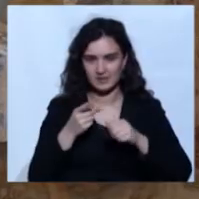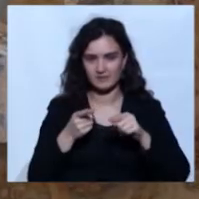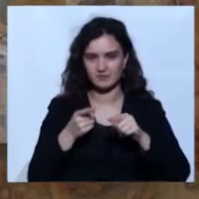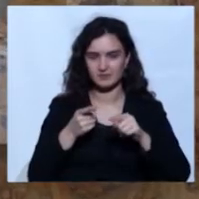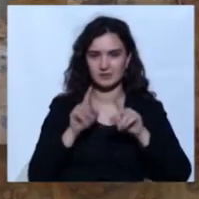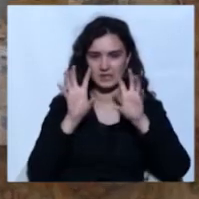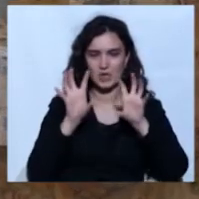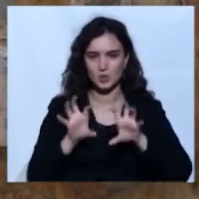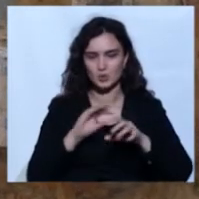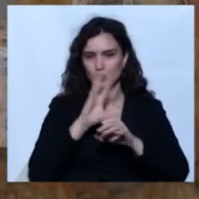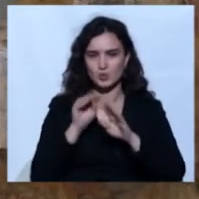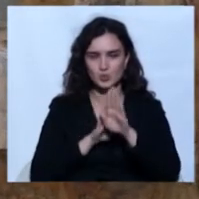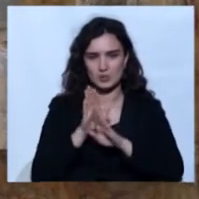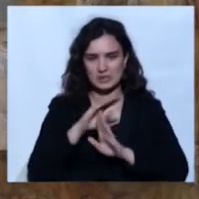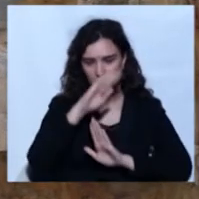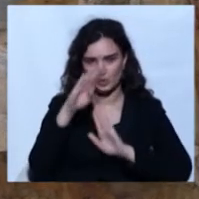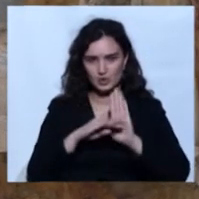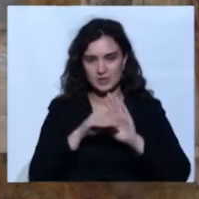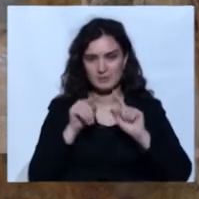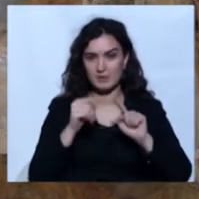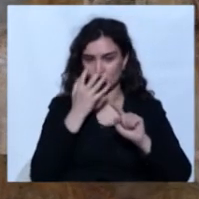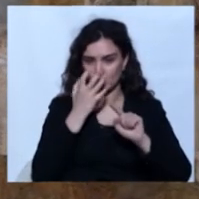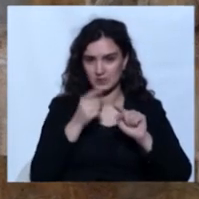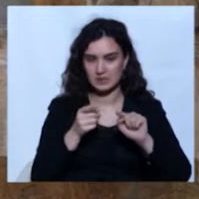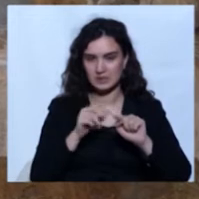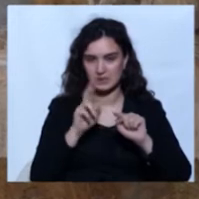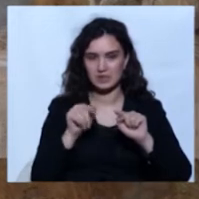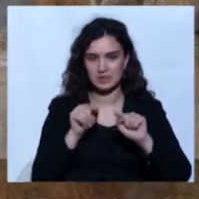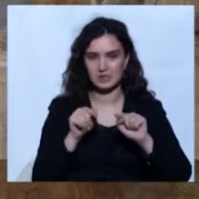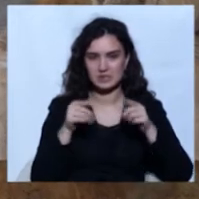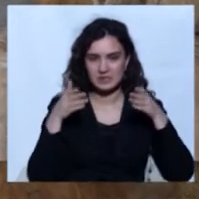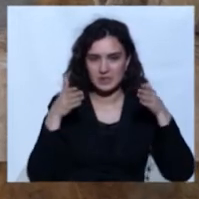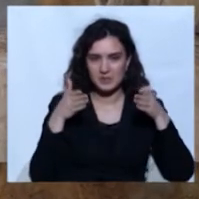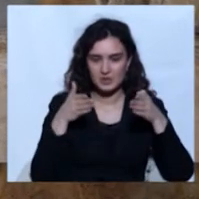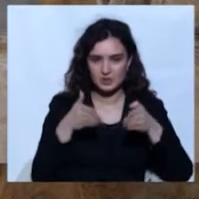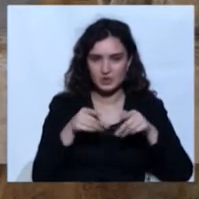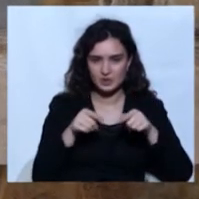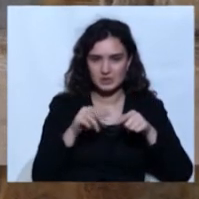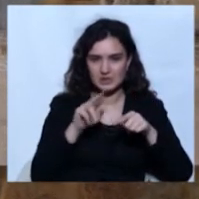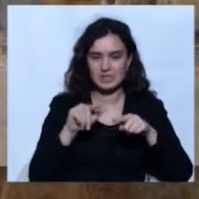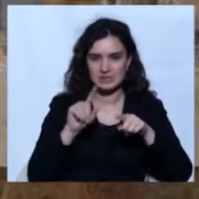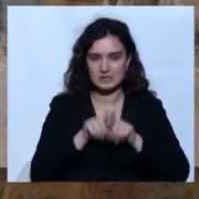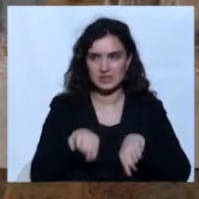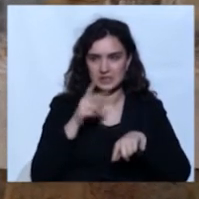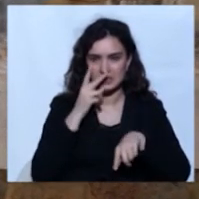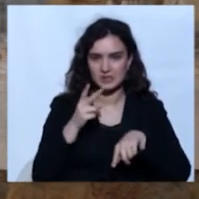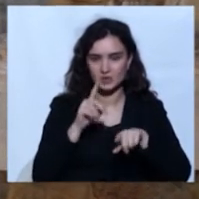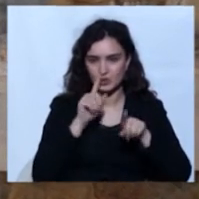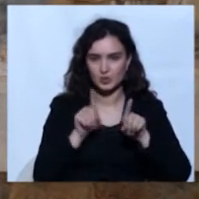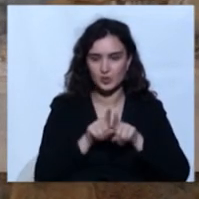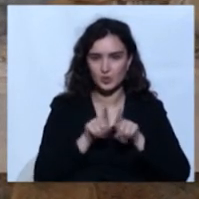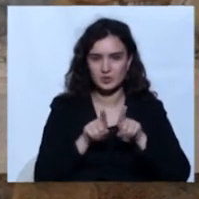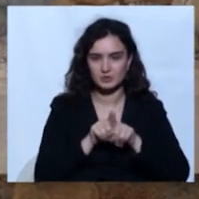პერსპექტივის კანონს, სრულად ემორჩილება ამ სურათზე და შედის სიღრმეში, და ისეთი შთაბეჭდილება იყო